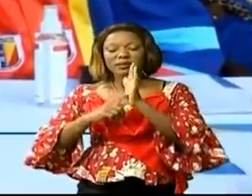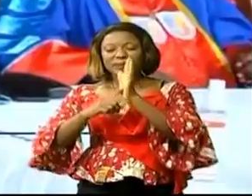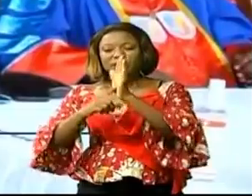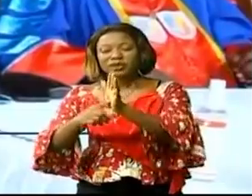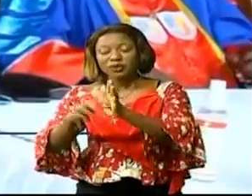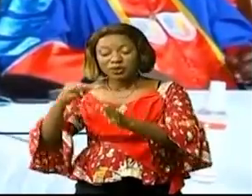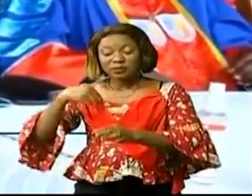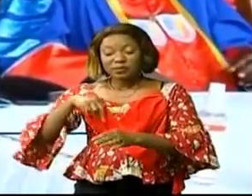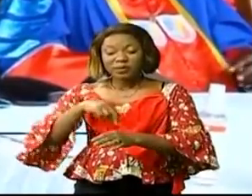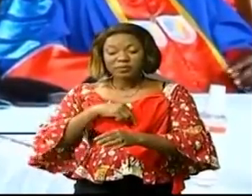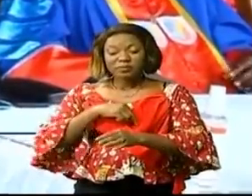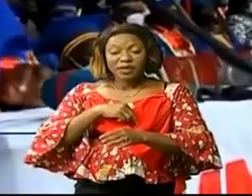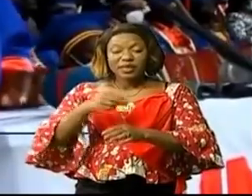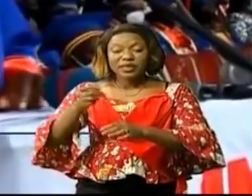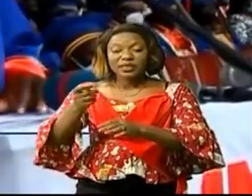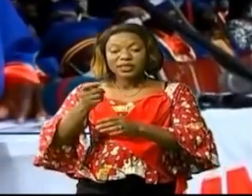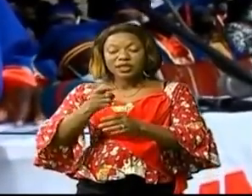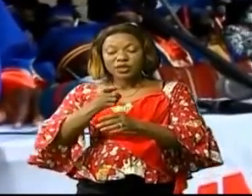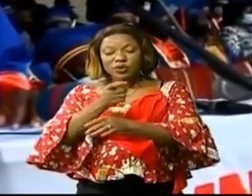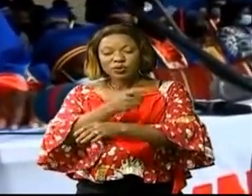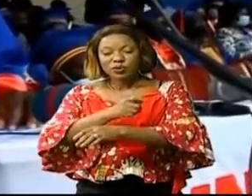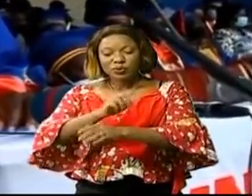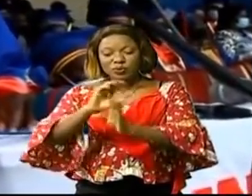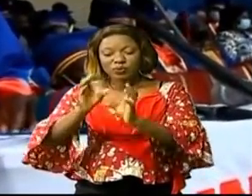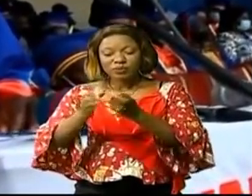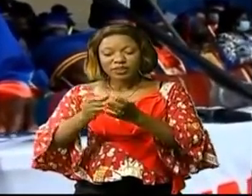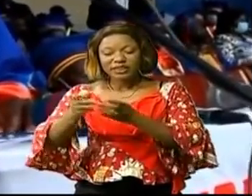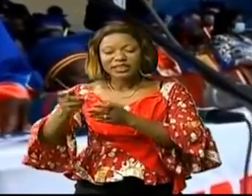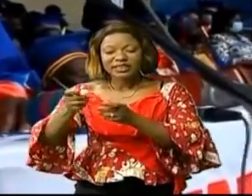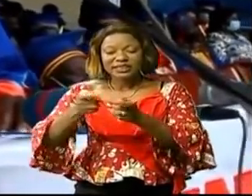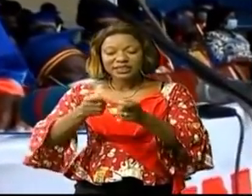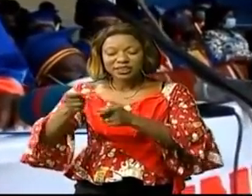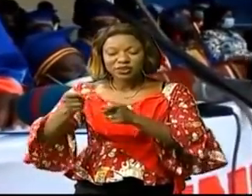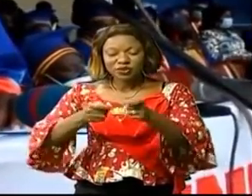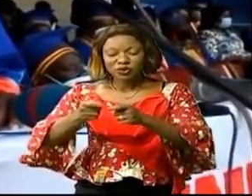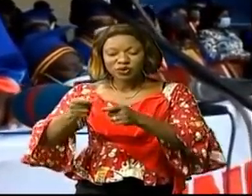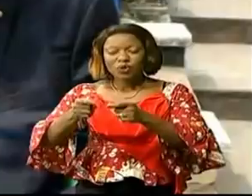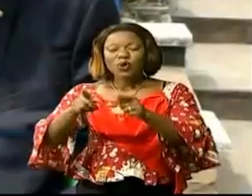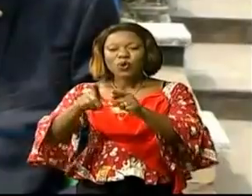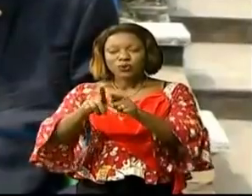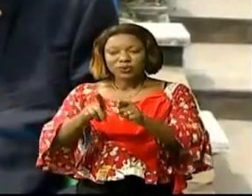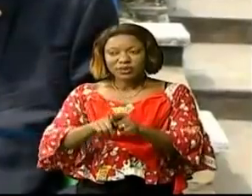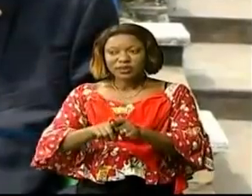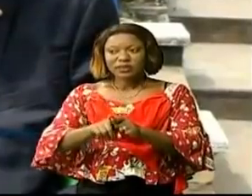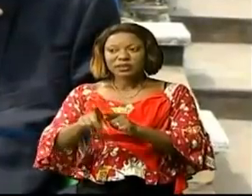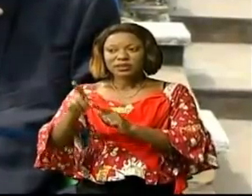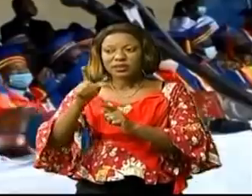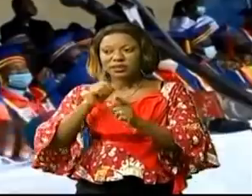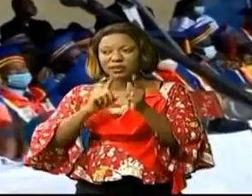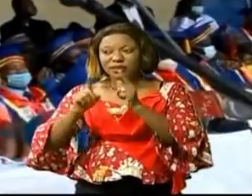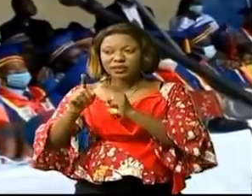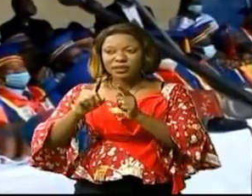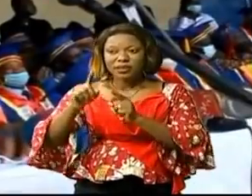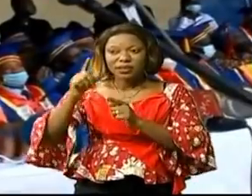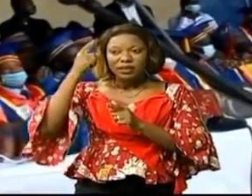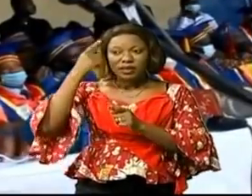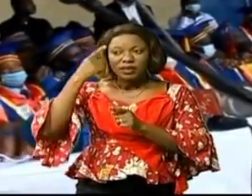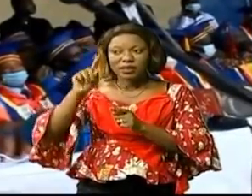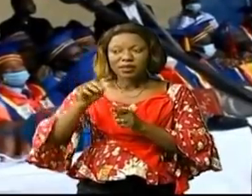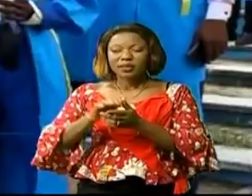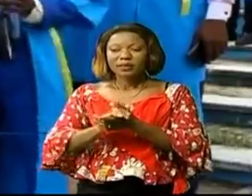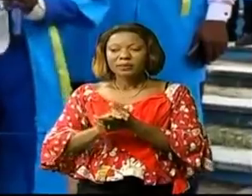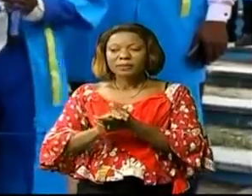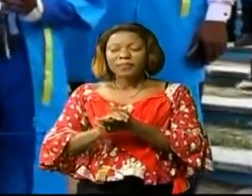membres du comité de gestion par le secrétaire général académique, le professeur Estache Mbanza, la suite a été réservée au rapport